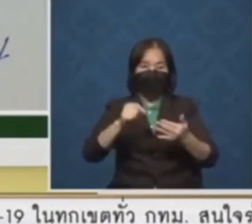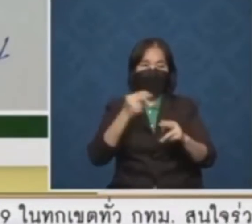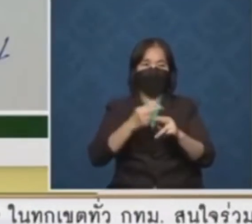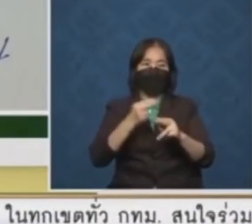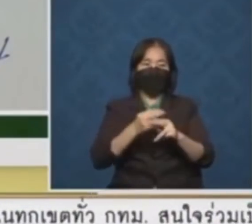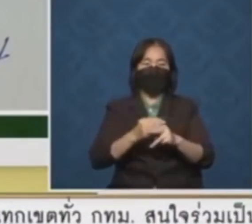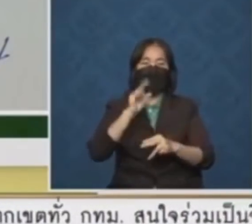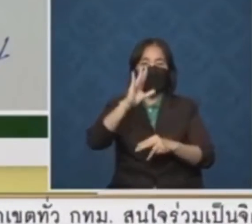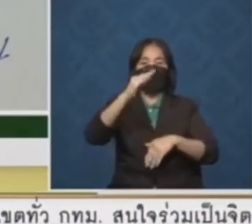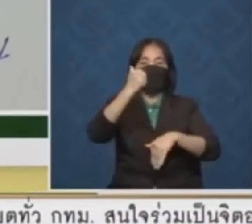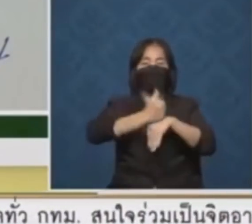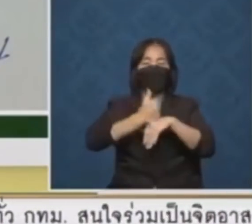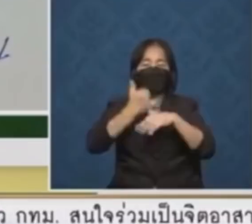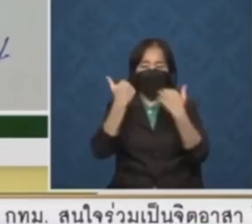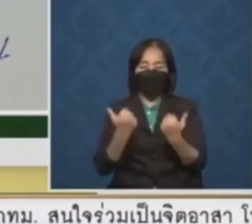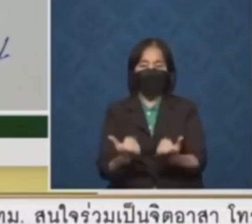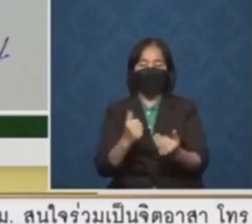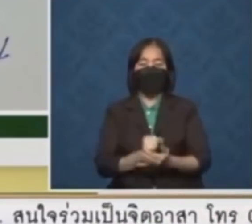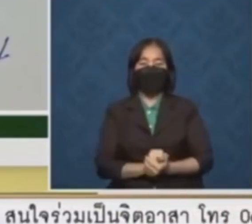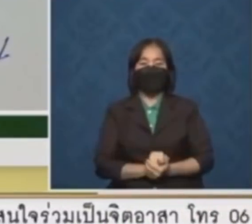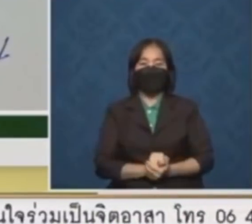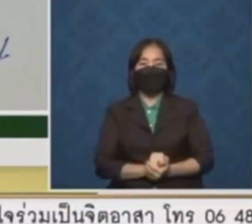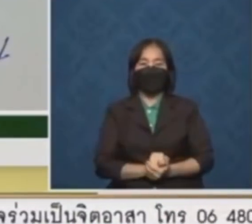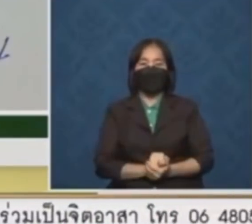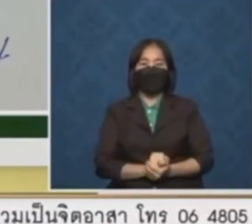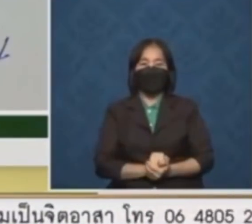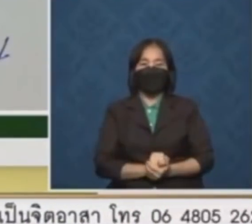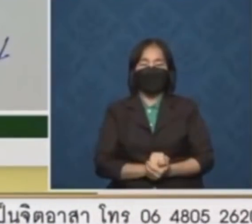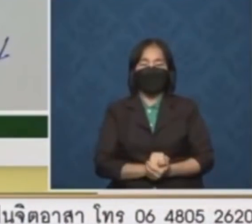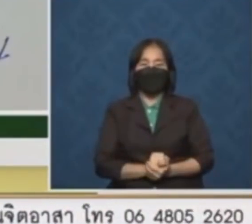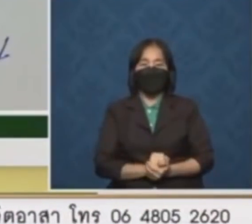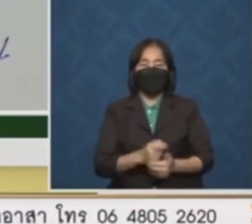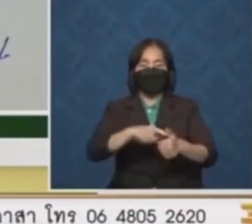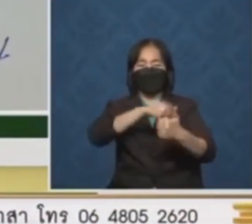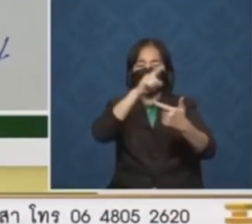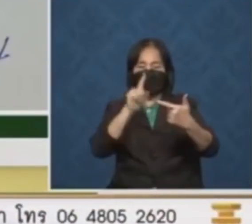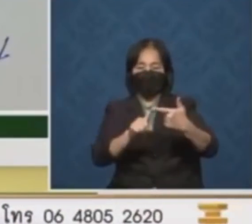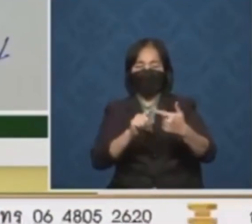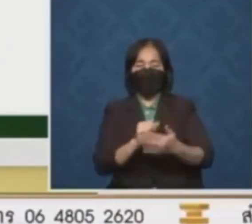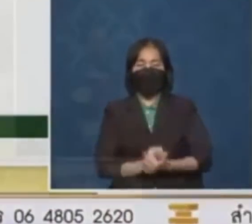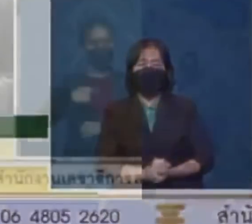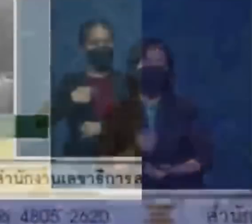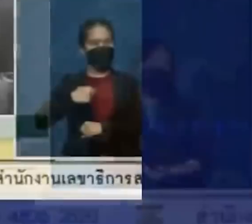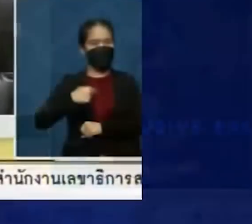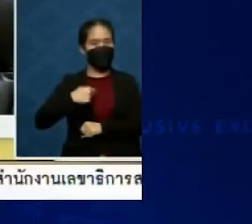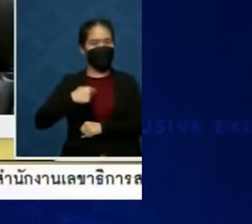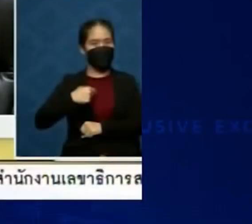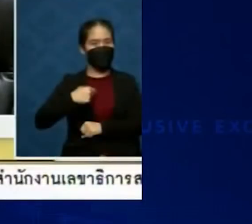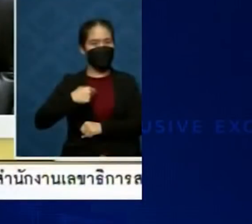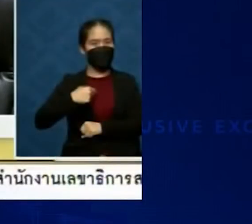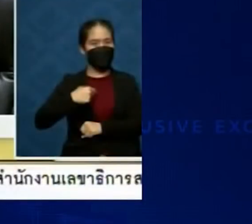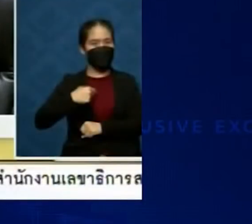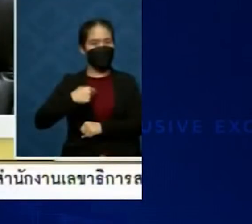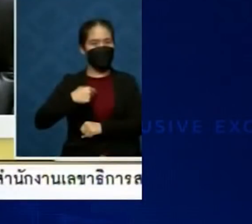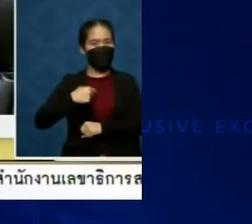อ๋อไม่ใช่อันนี้เป็นคำพูดของท่านชัยชาญ คุณนัชชาบอกว่า ส่วนเอกสารที่ท่านบอกไม่จริง